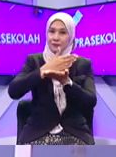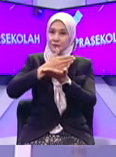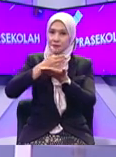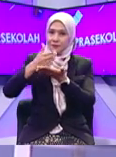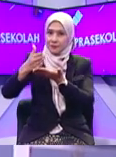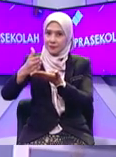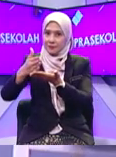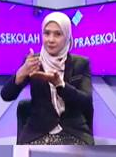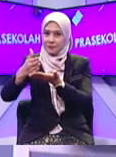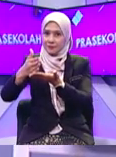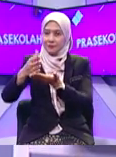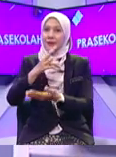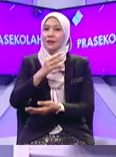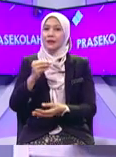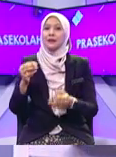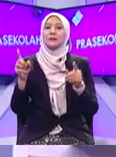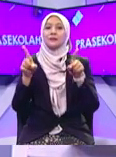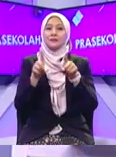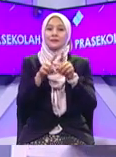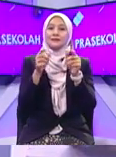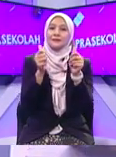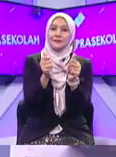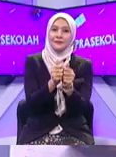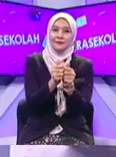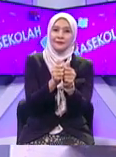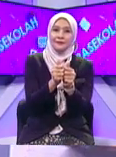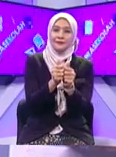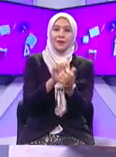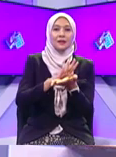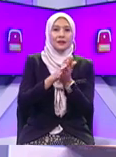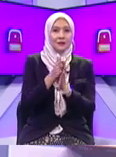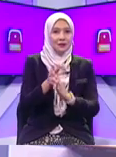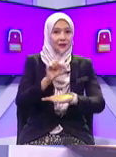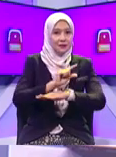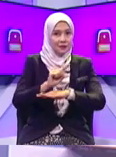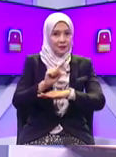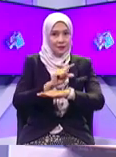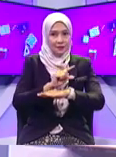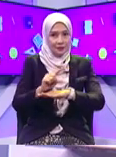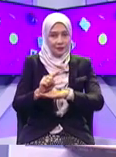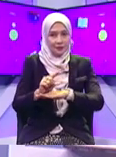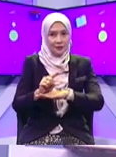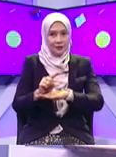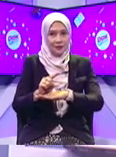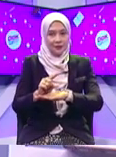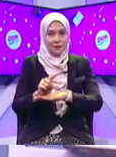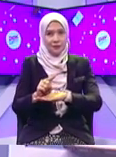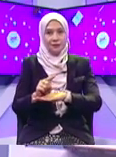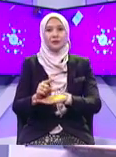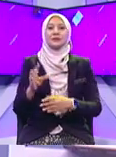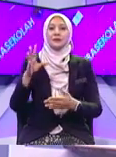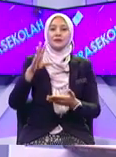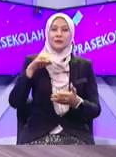juga adalah simbol sama dengan Hah Jadi kita akan gunakan dua simbol ini dalam pelajaran hari ini